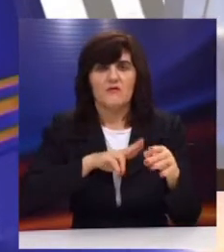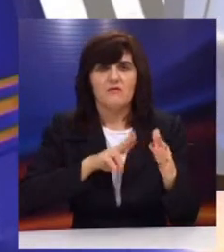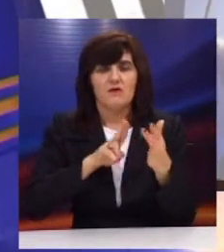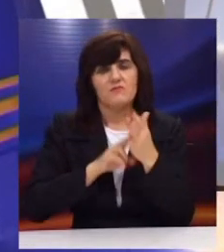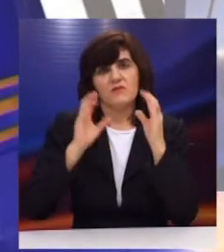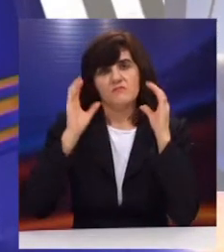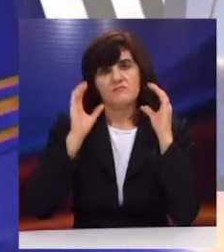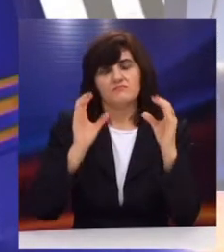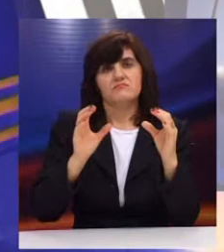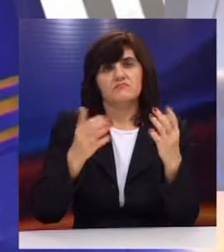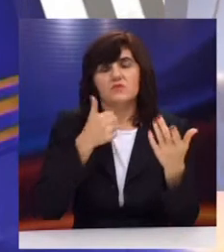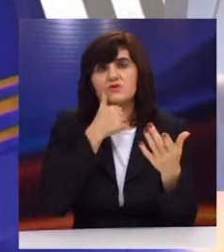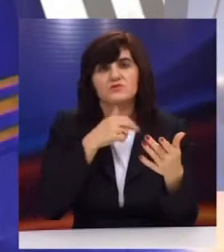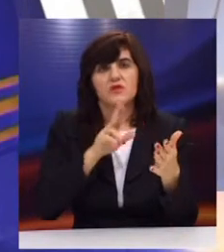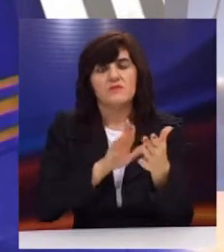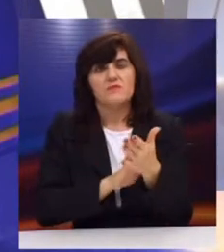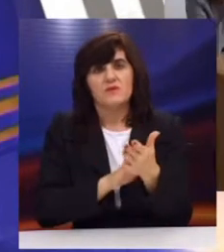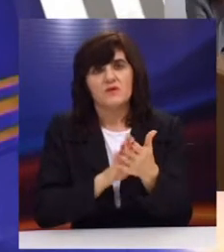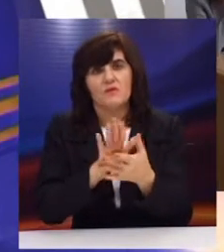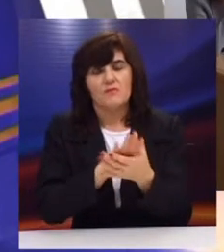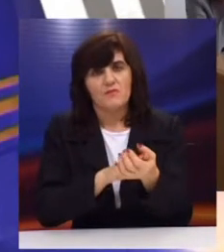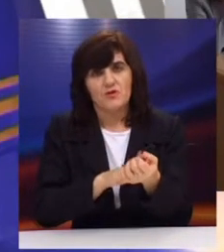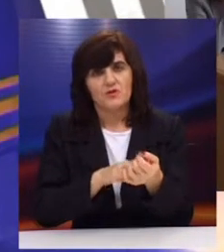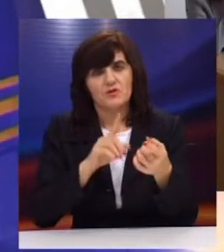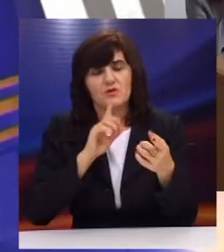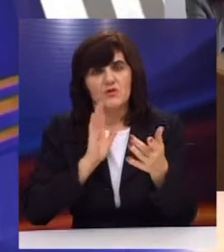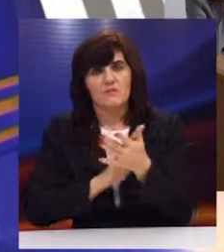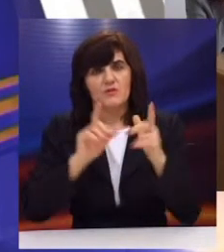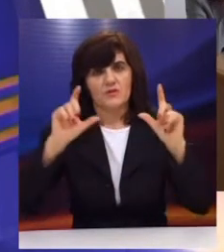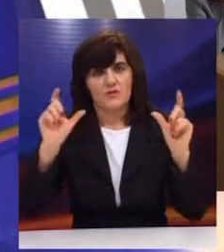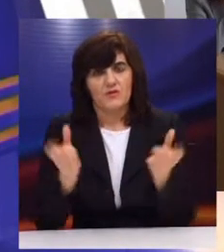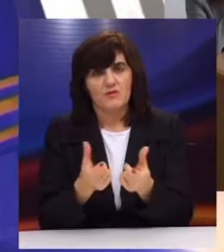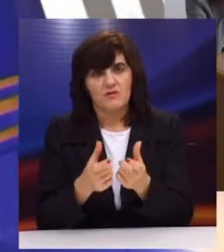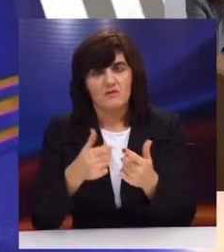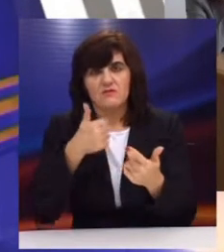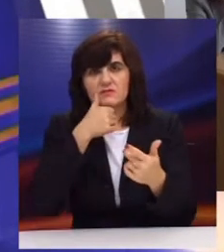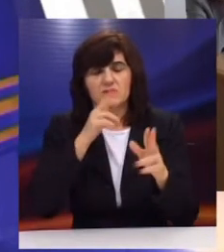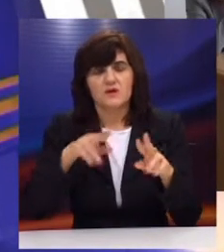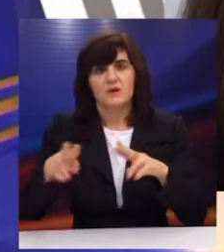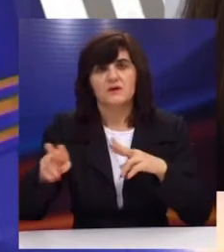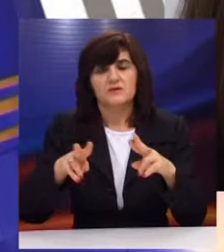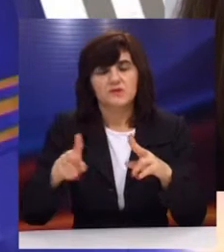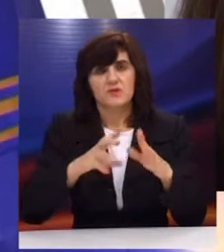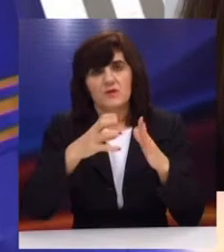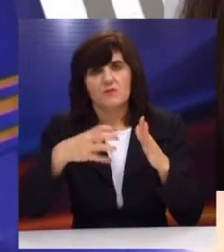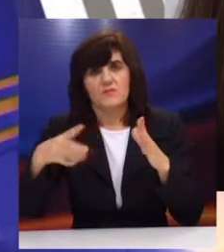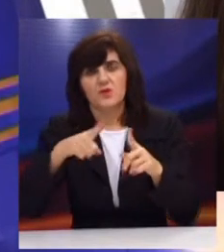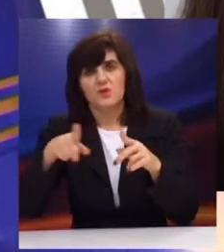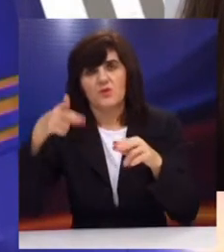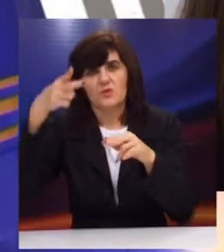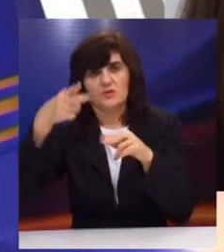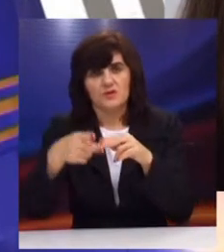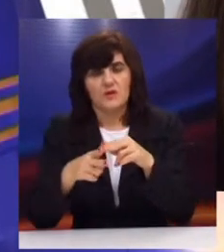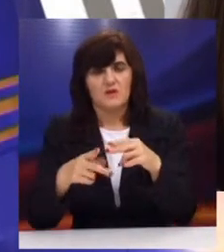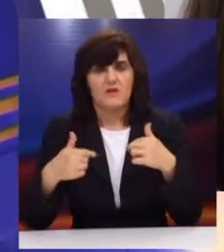prvenstveno misli na praćenje predmeta od momenta kada je neko lišen slobode, istražnog postupka, podizanje optužnice i